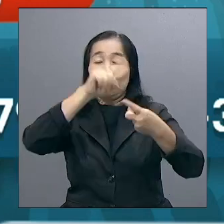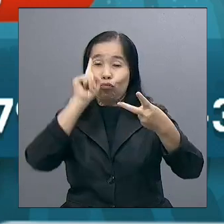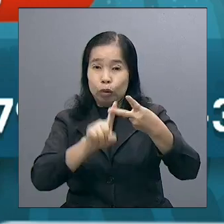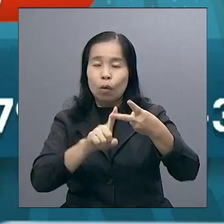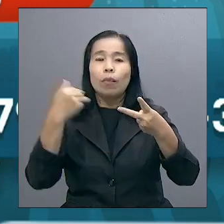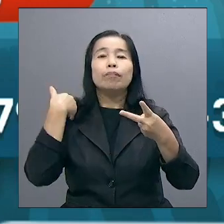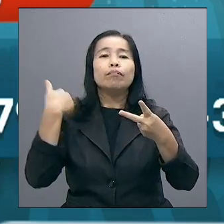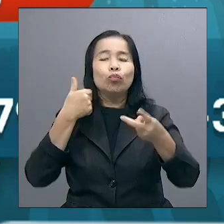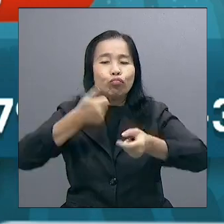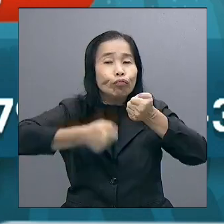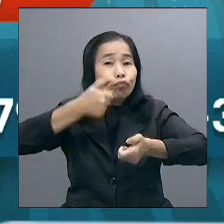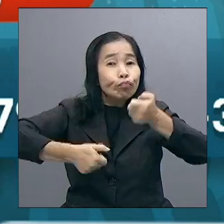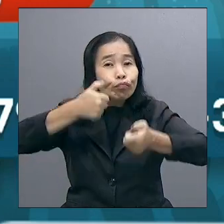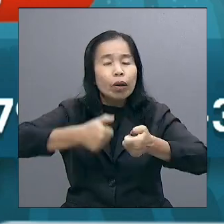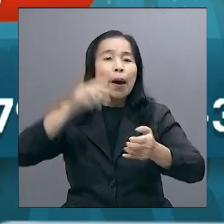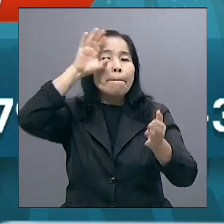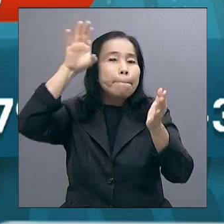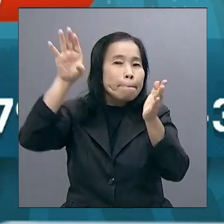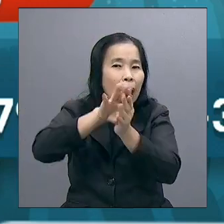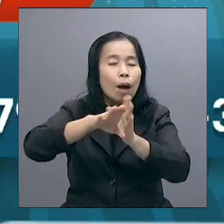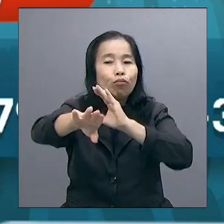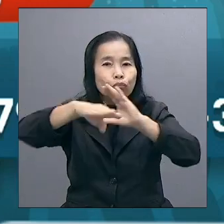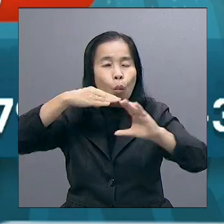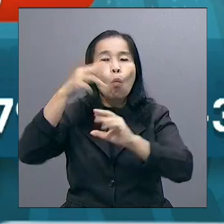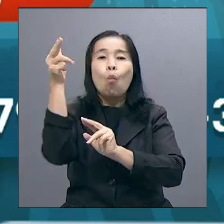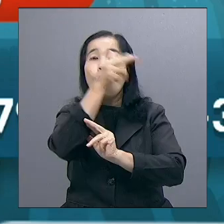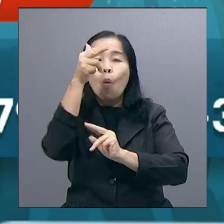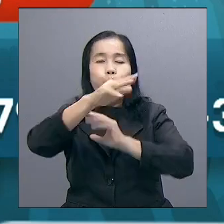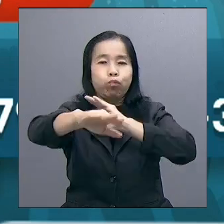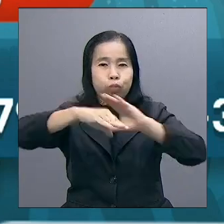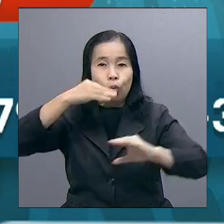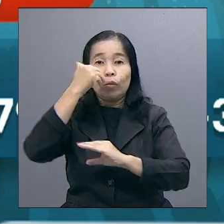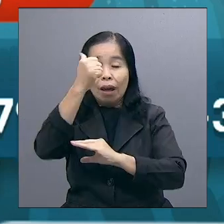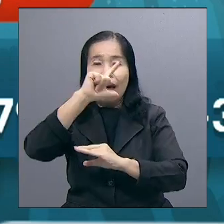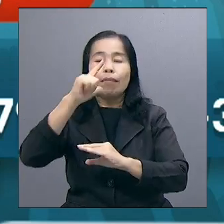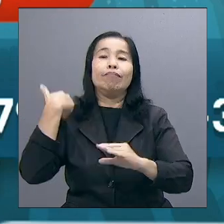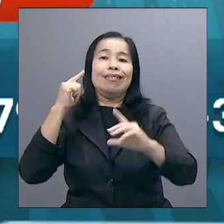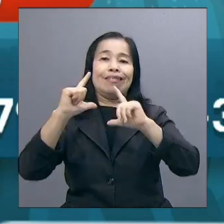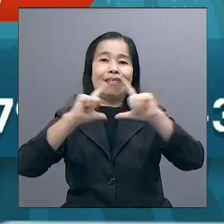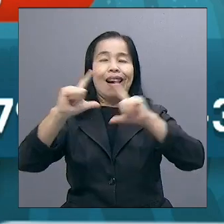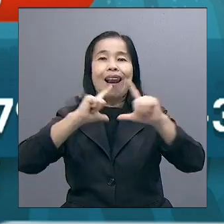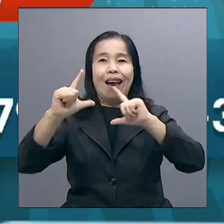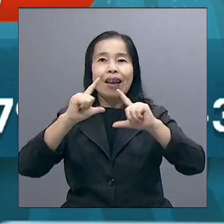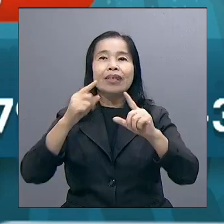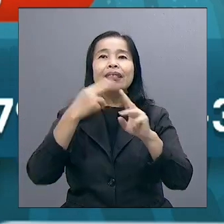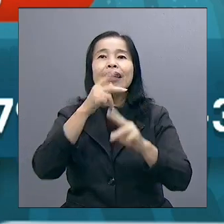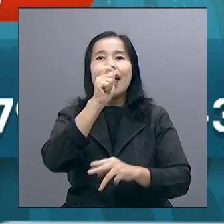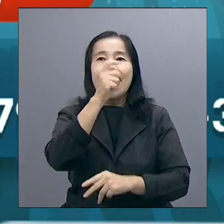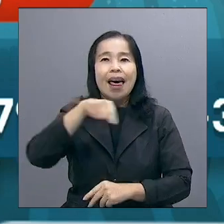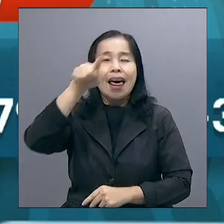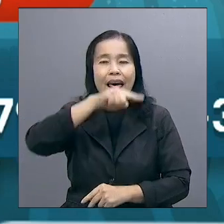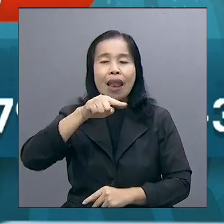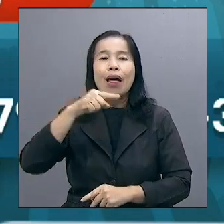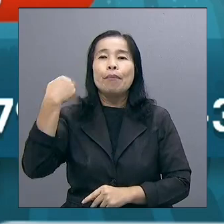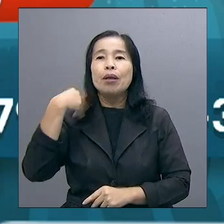้และสามารถส่งทั้งรูปภาพทางคิฟิดีโอนะคะคอผานทงช่องทางไน์ค่ะไล์ไดีอดไ์ ร้องทุกไทย